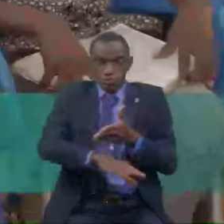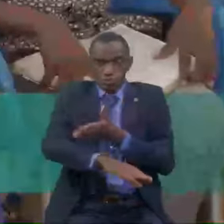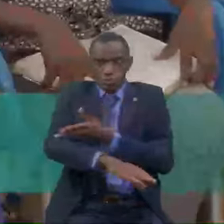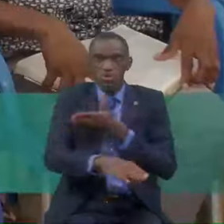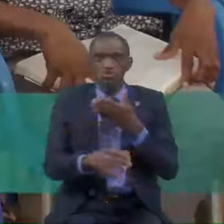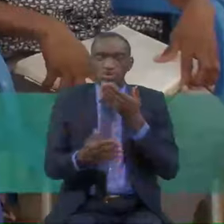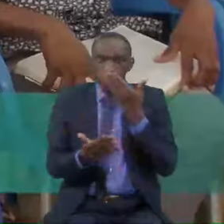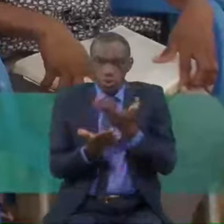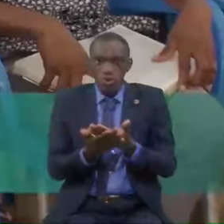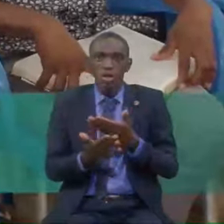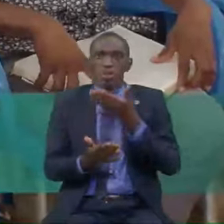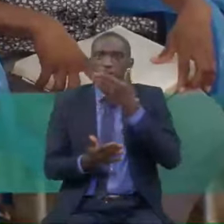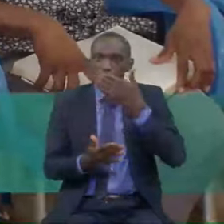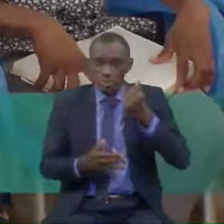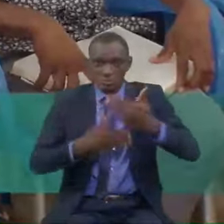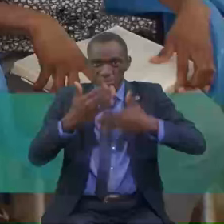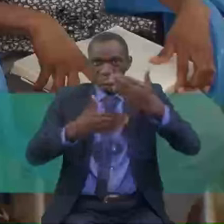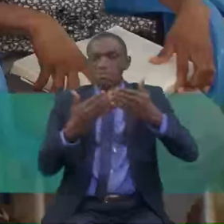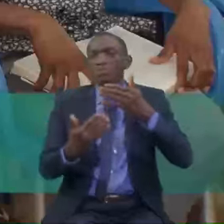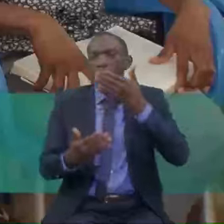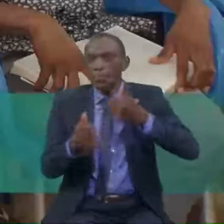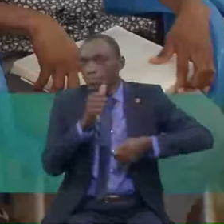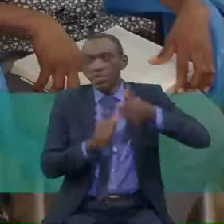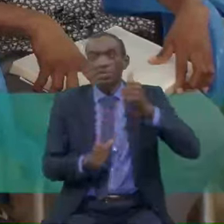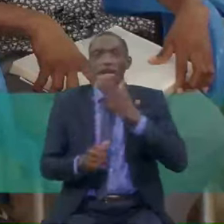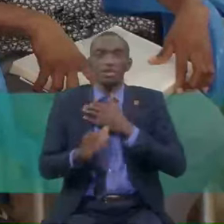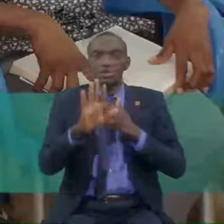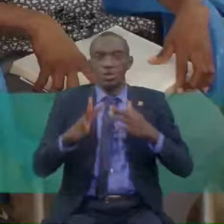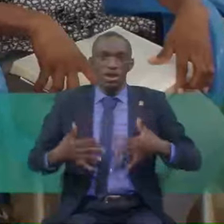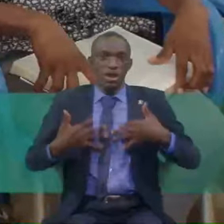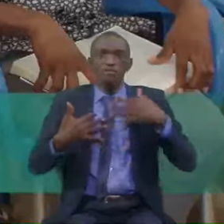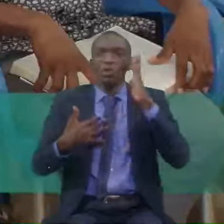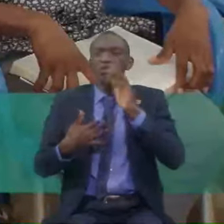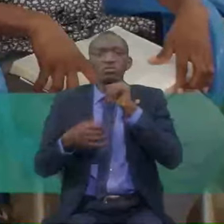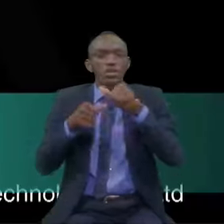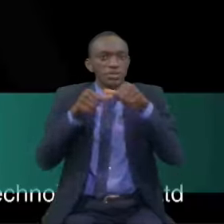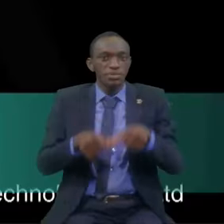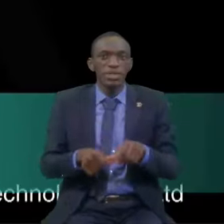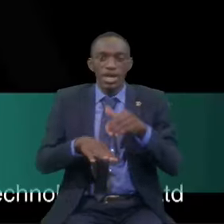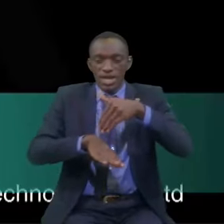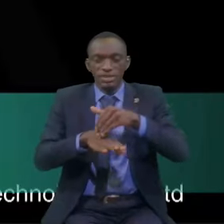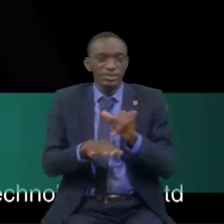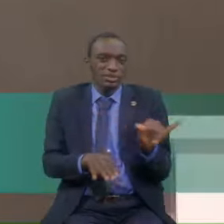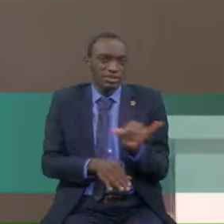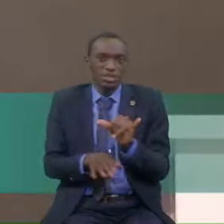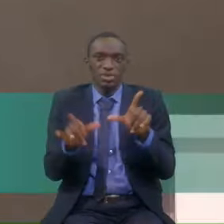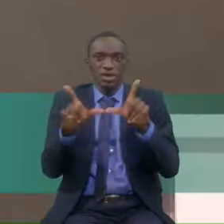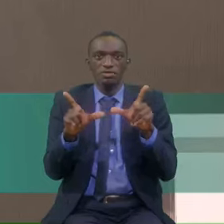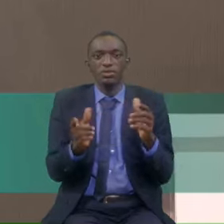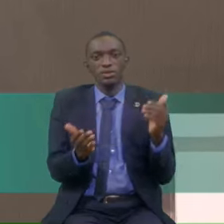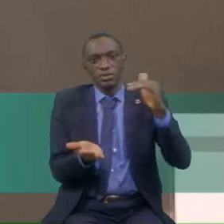mieux, mieux, meilleur. Et ta vie ne sera plus jamais la même et au même niveau au nom de